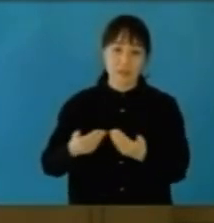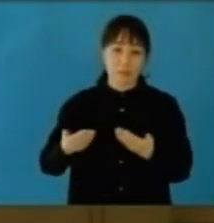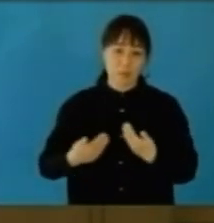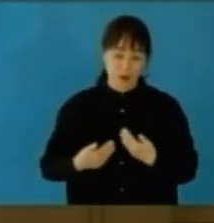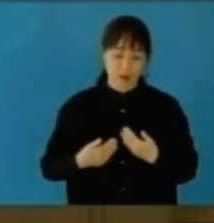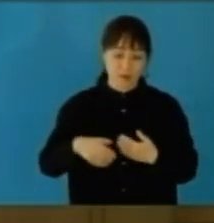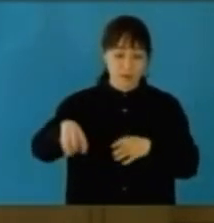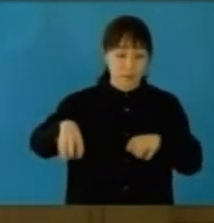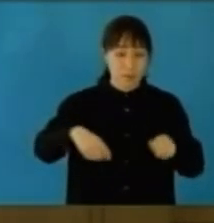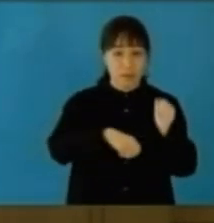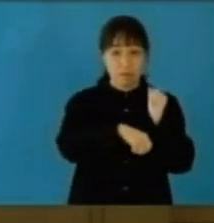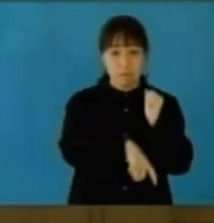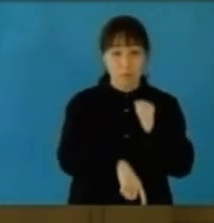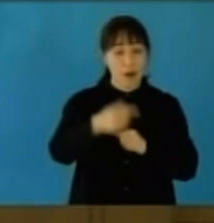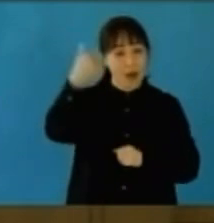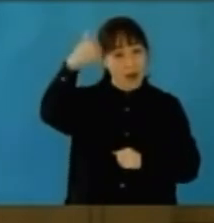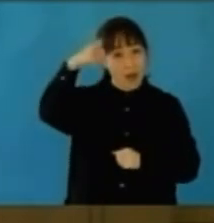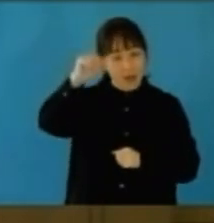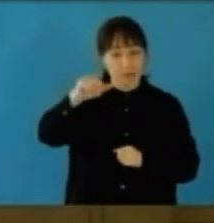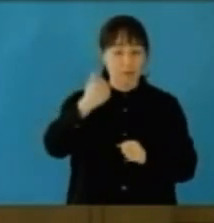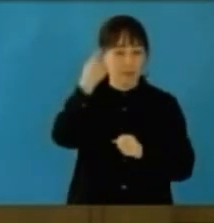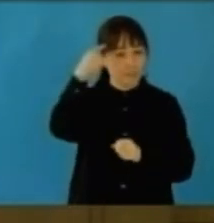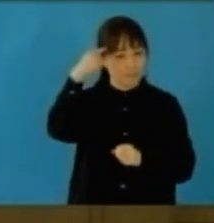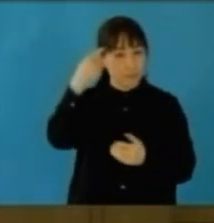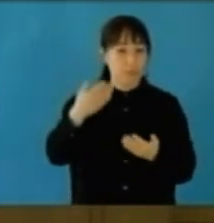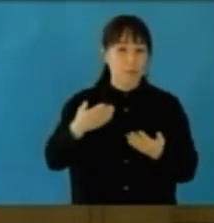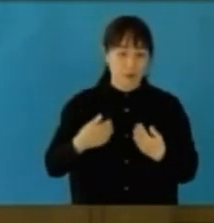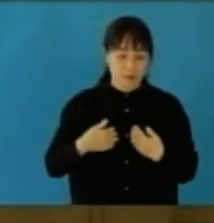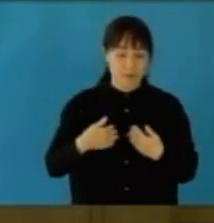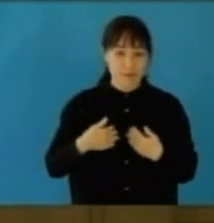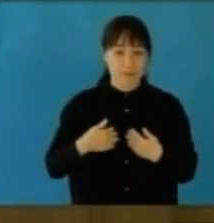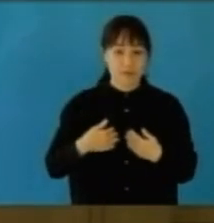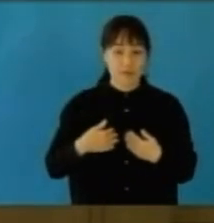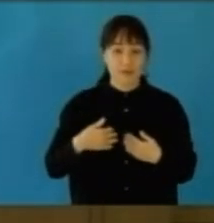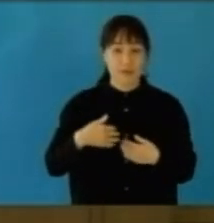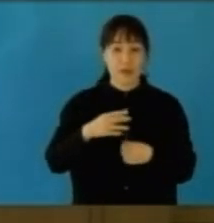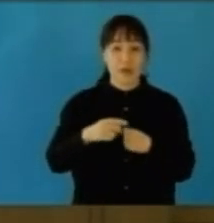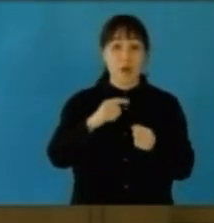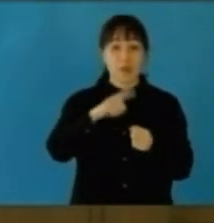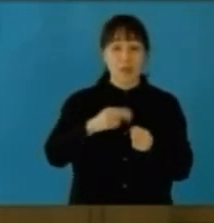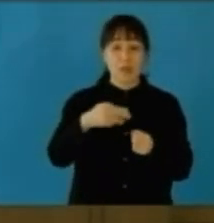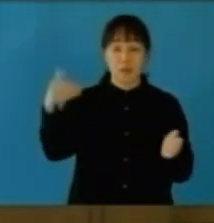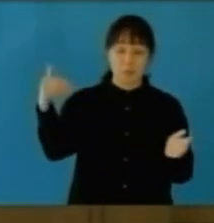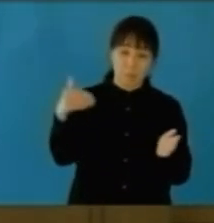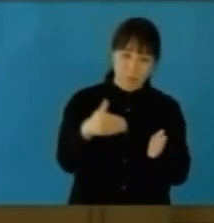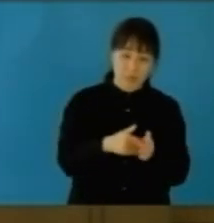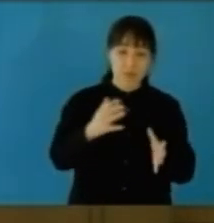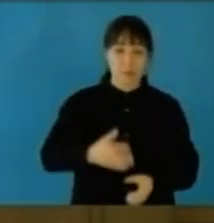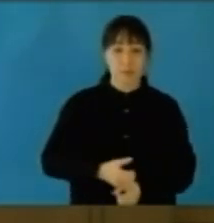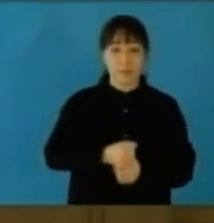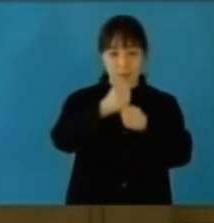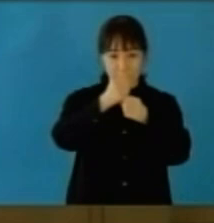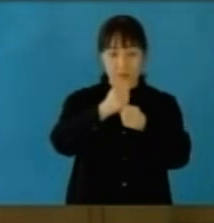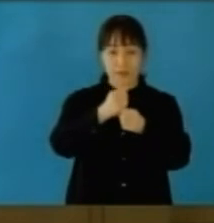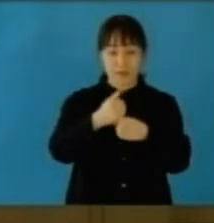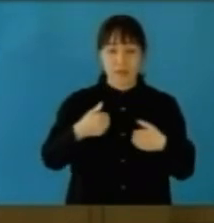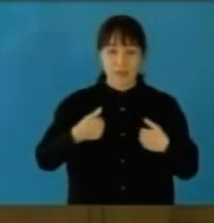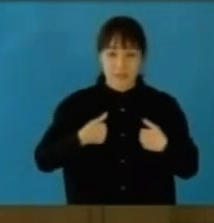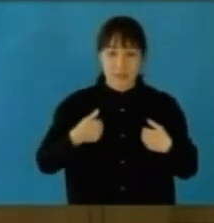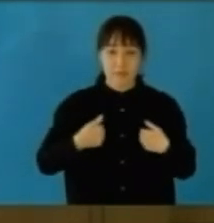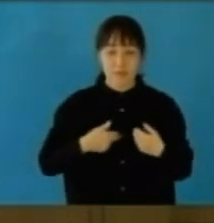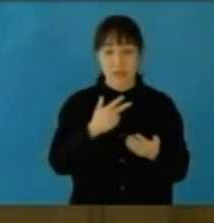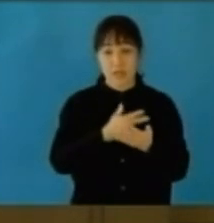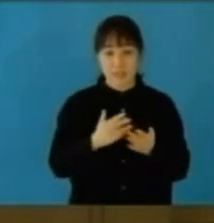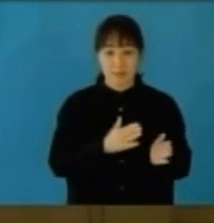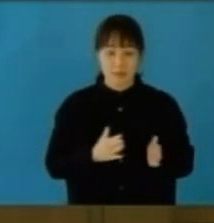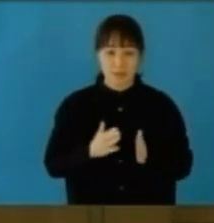ング素案について検討していただくこととしており、県としては本年度末の利活用の全体像の取りまとめに向け、必要な資料を整理